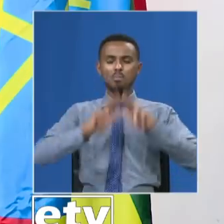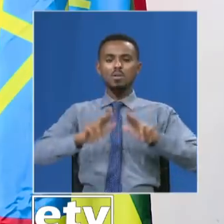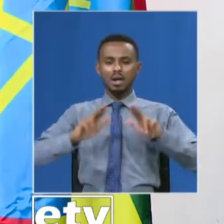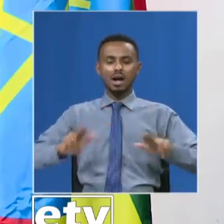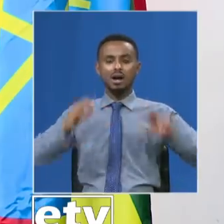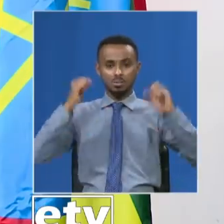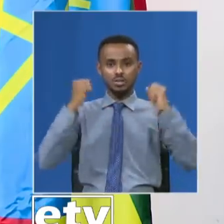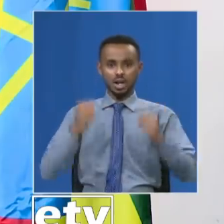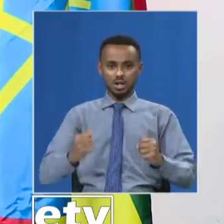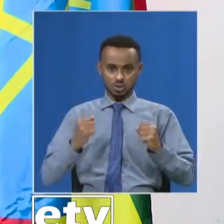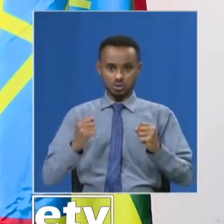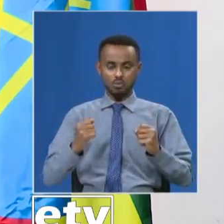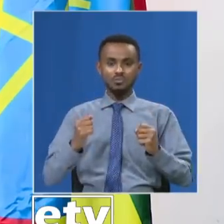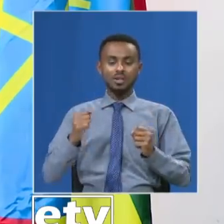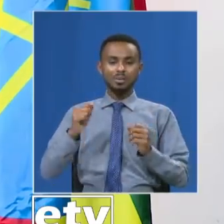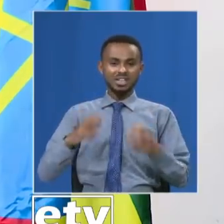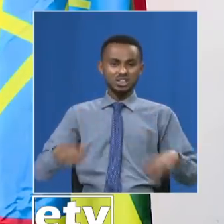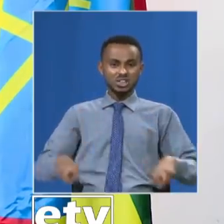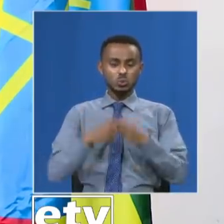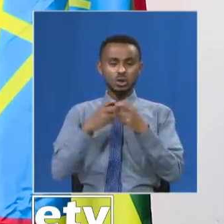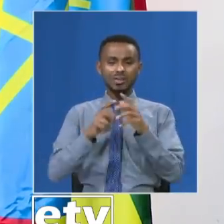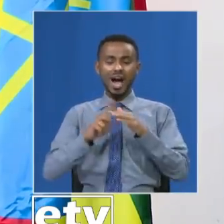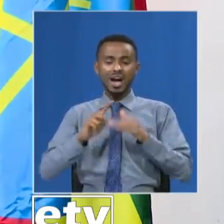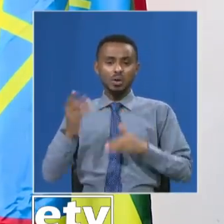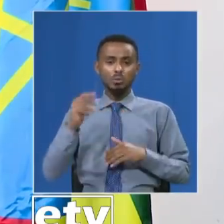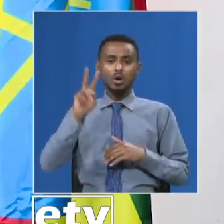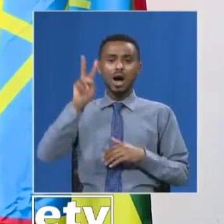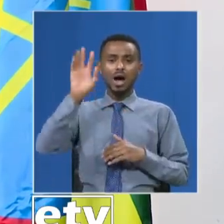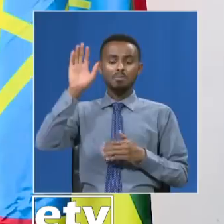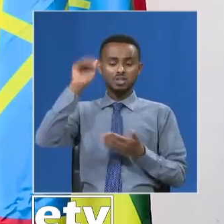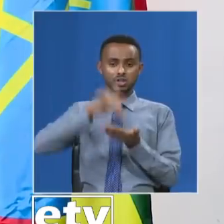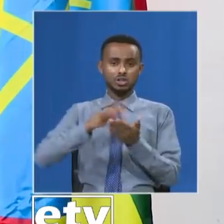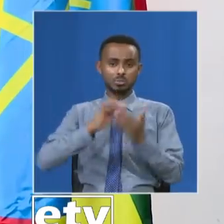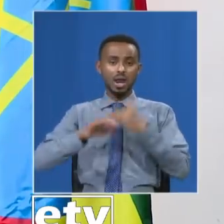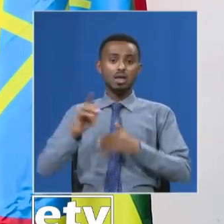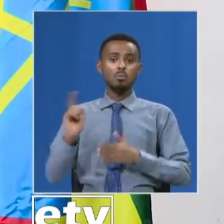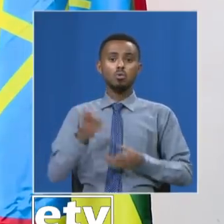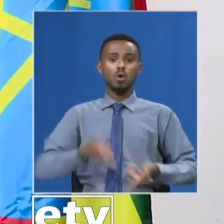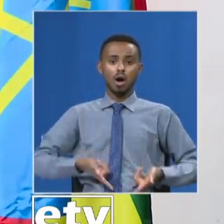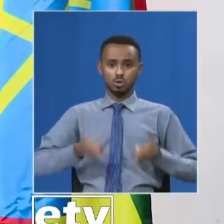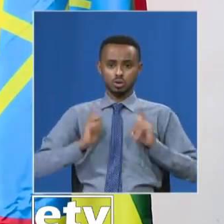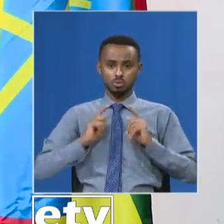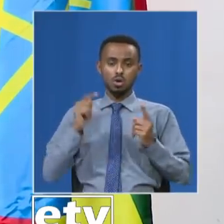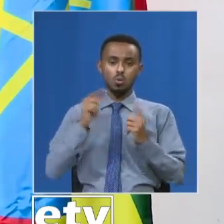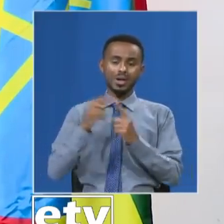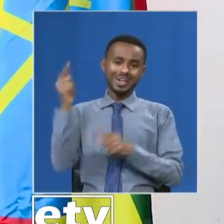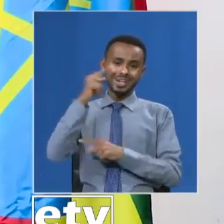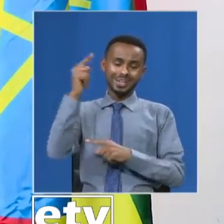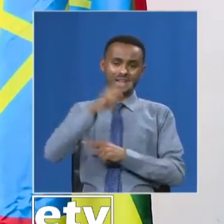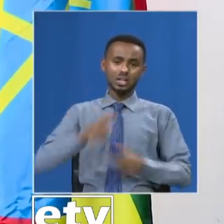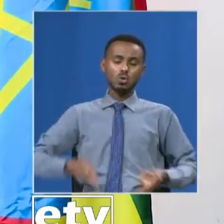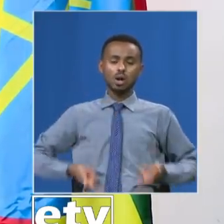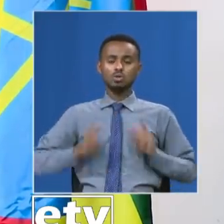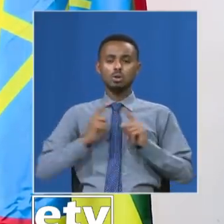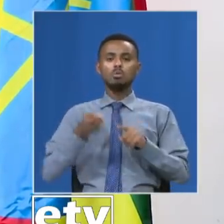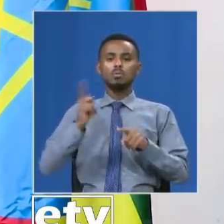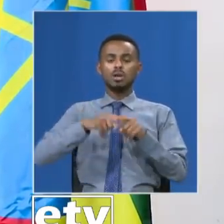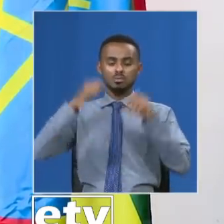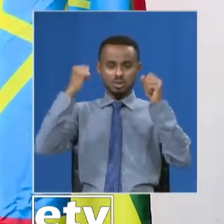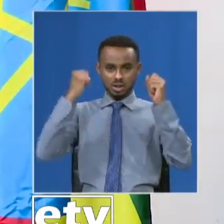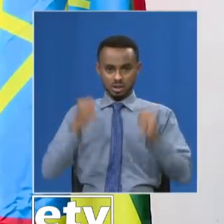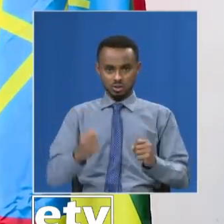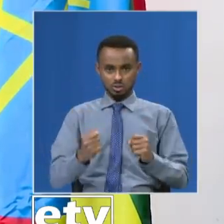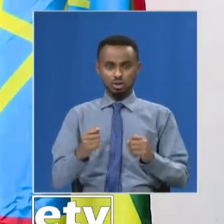መረጋጋት መቻላቸውን፣ በግጭቱ ተፈናቅለው የነበሩ ከ5000 በላይ የሚሆኑ ነዋሪዎችም ወደ ዕለት ተዕለት ኑሯቸው መመለስ